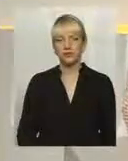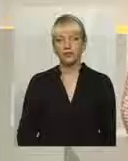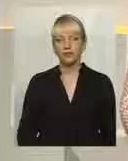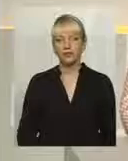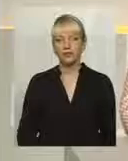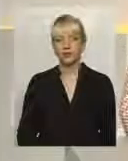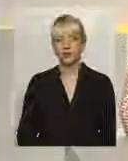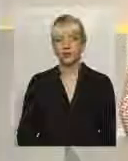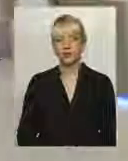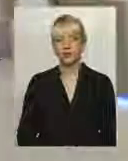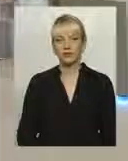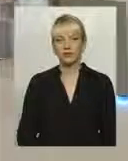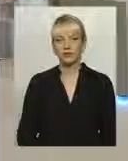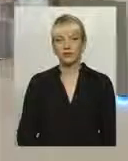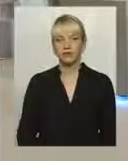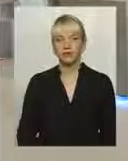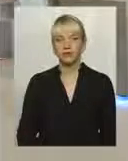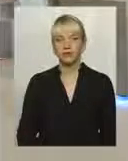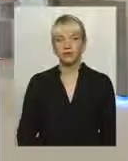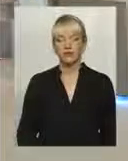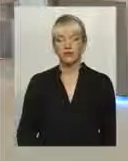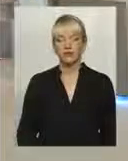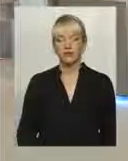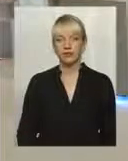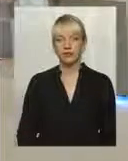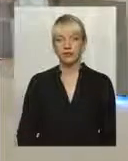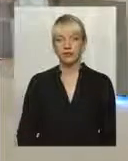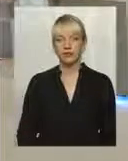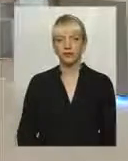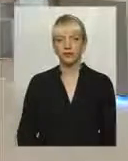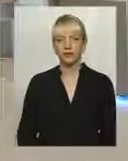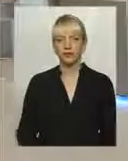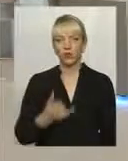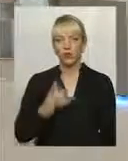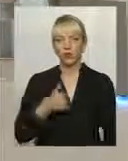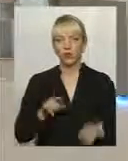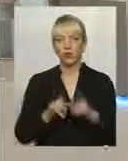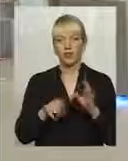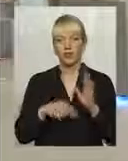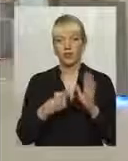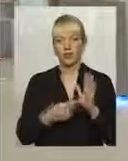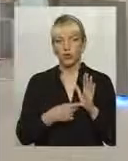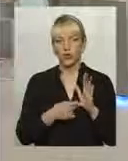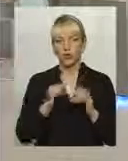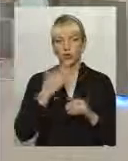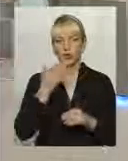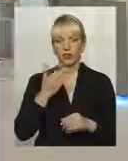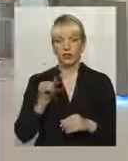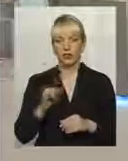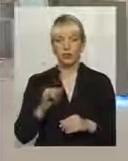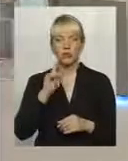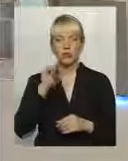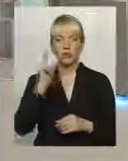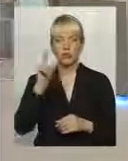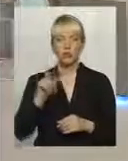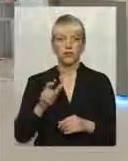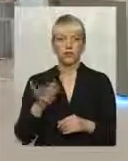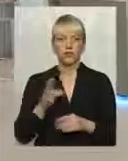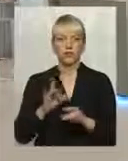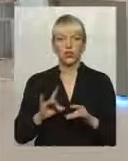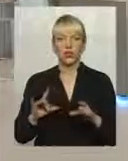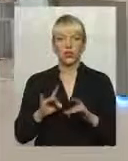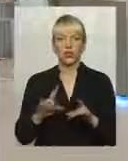Алло? Так, чуємо. Говоріть, будь ласка. Я такий вопрос. К ведущому і к молодому чоловіку, який